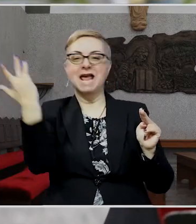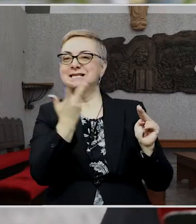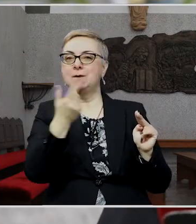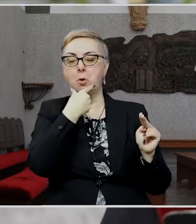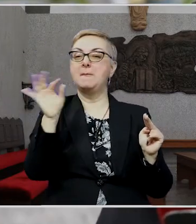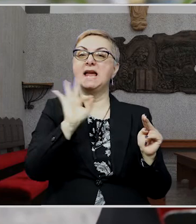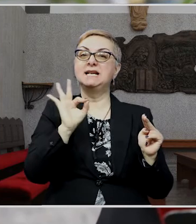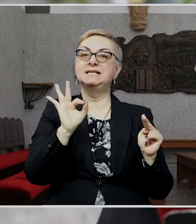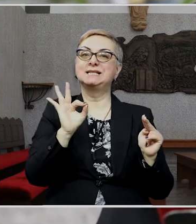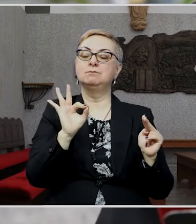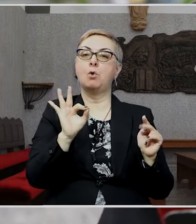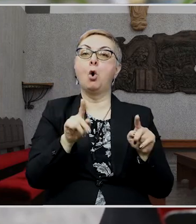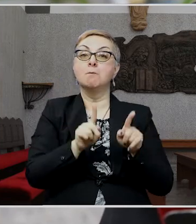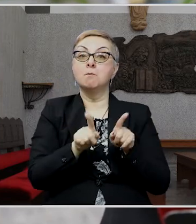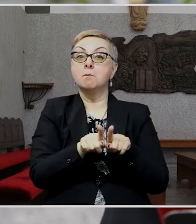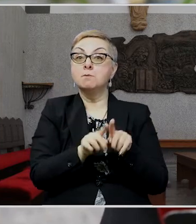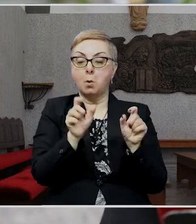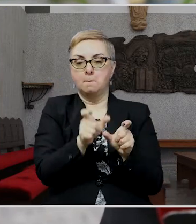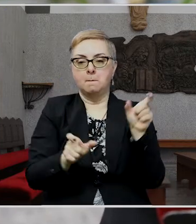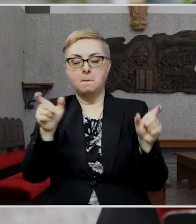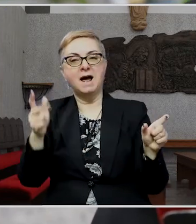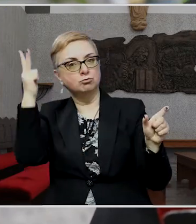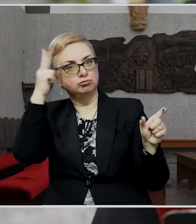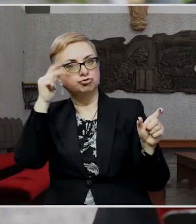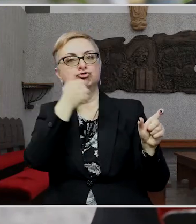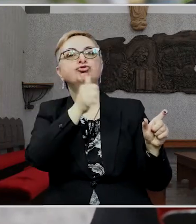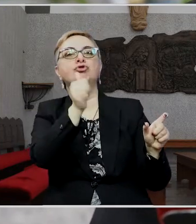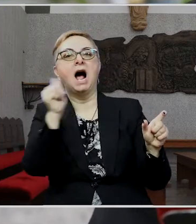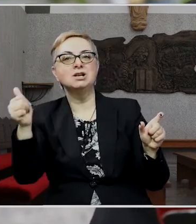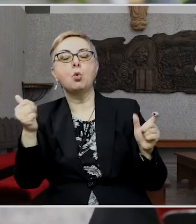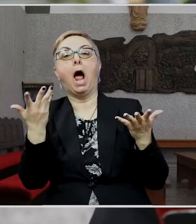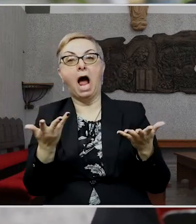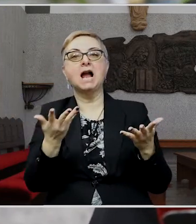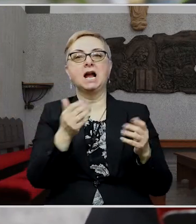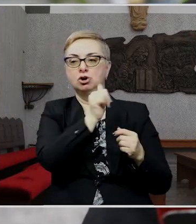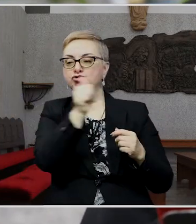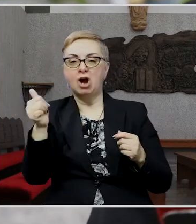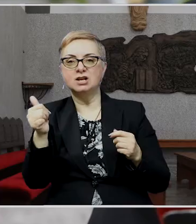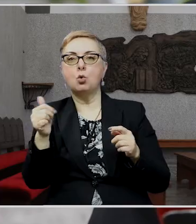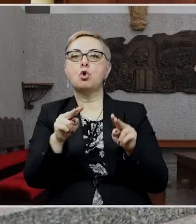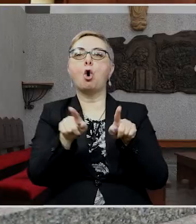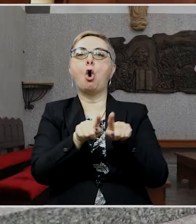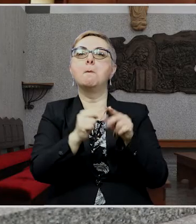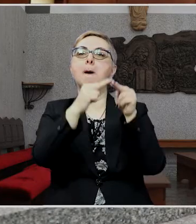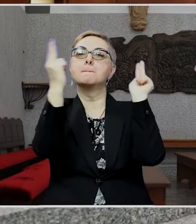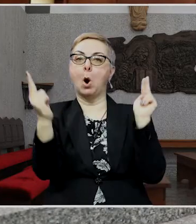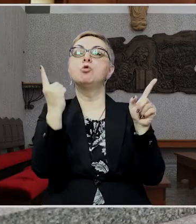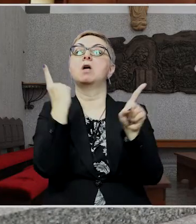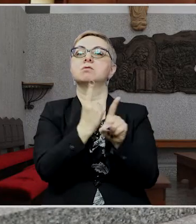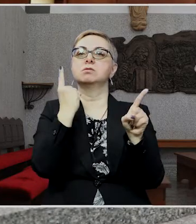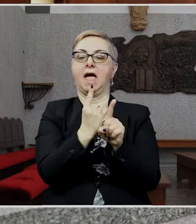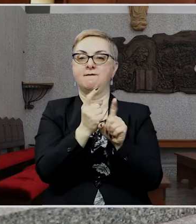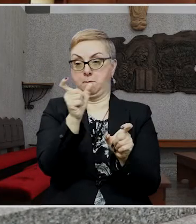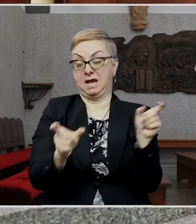bell esempio per ogni pastore per ognuno che deve essere ponte i